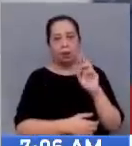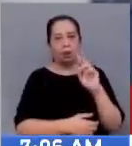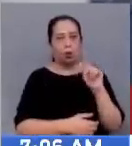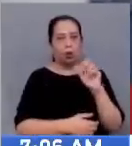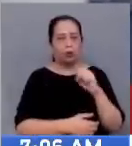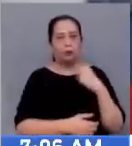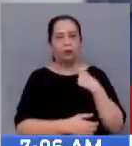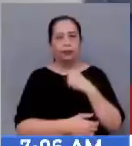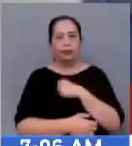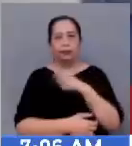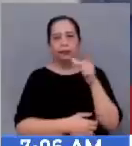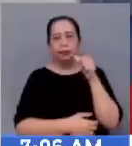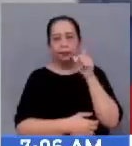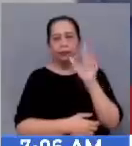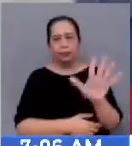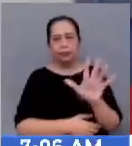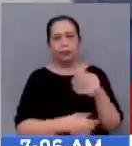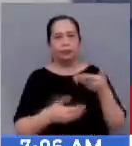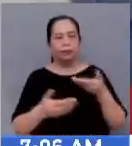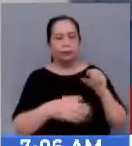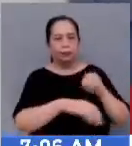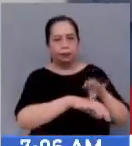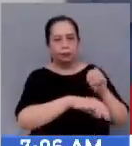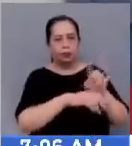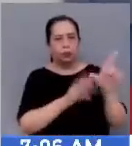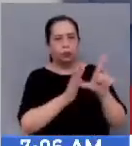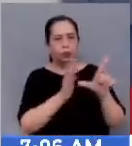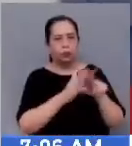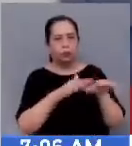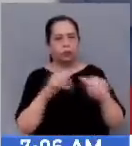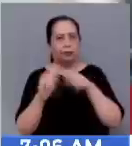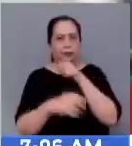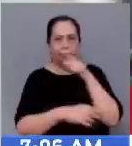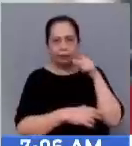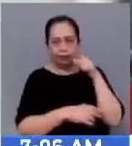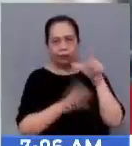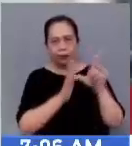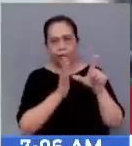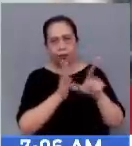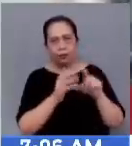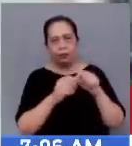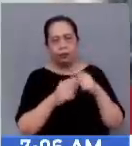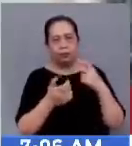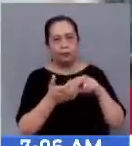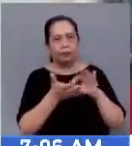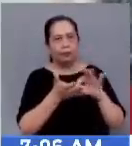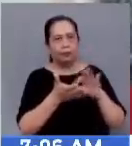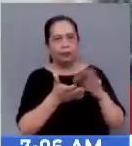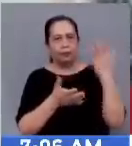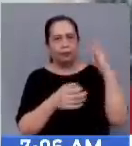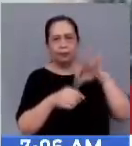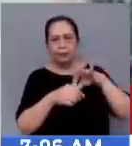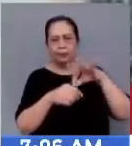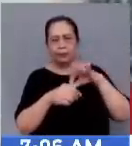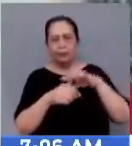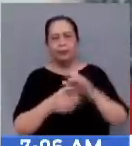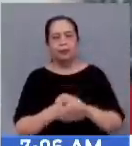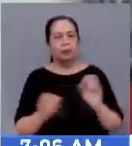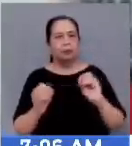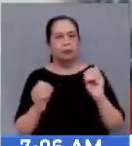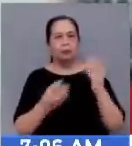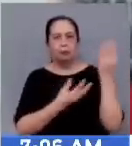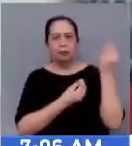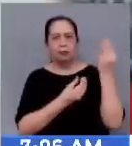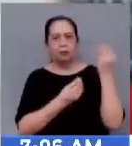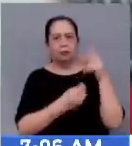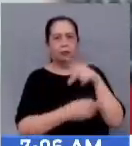Lima. Naging counsel din siya ni outgoing Vice President Lenny Robredo sa canvassing nitong katatapos na eleksyon. Wala pang update ang Philadelphia